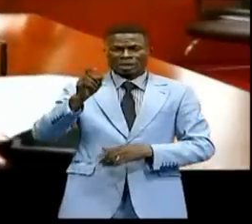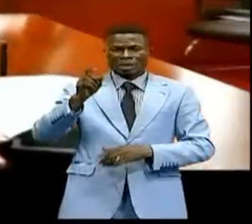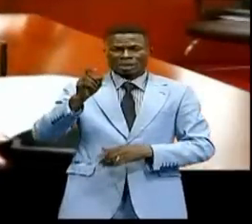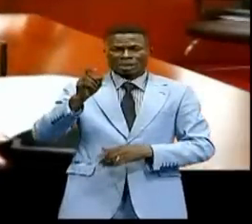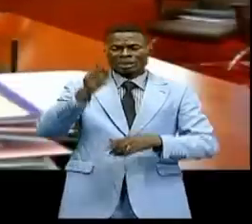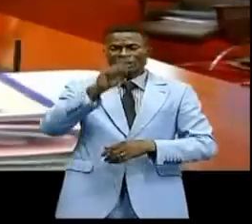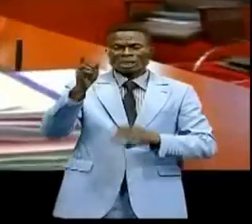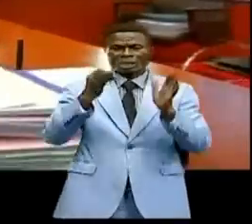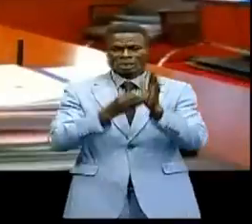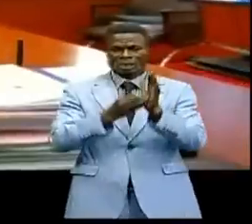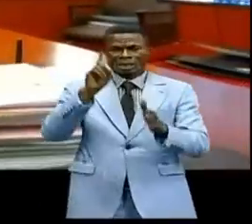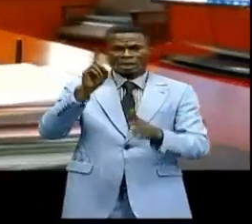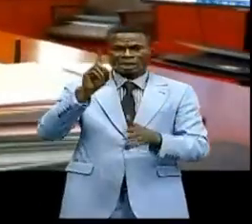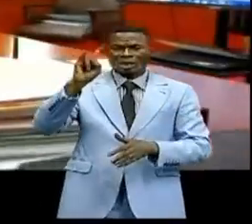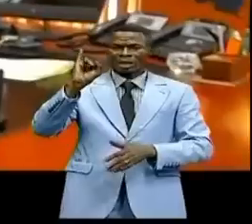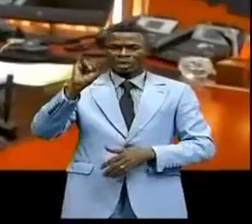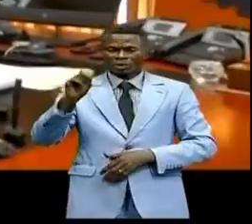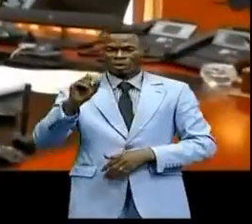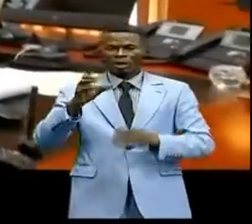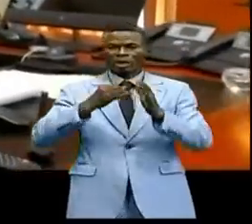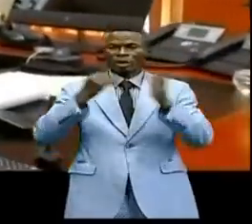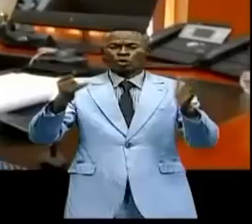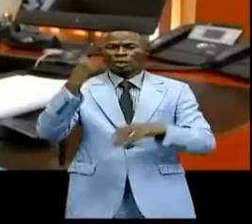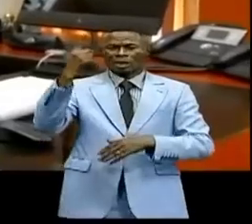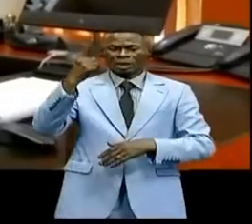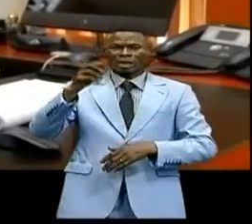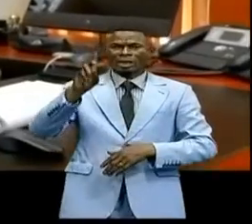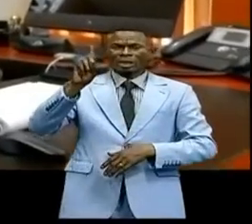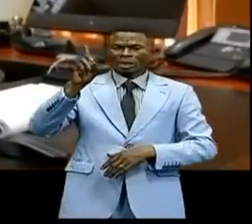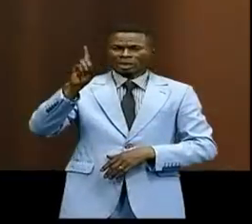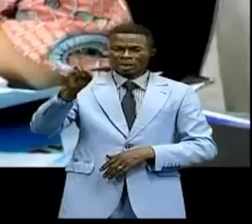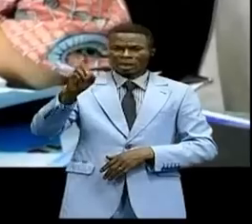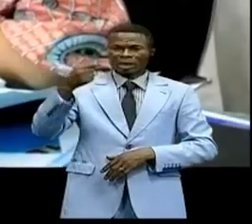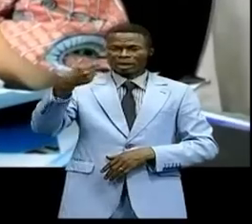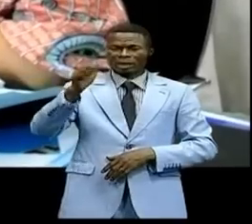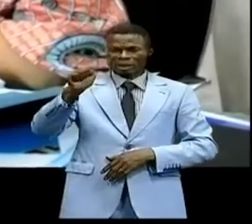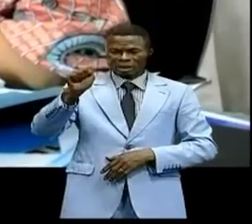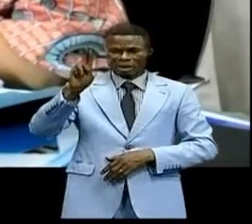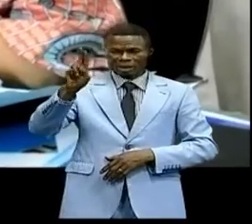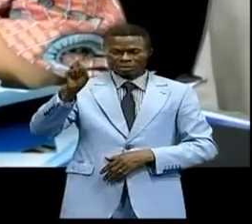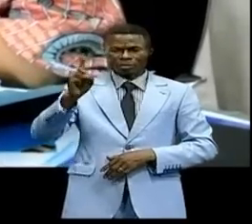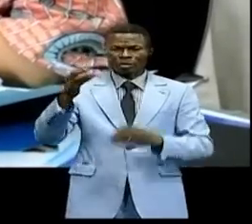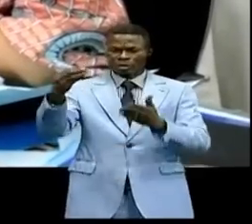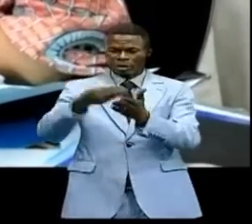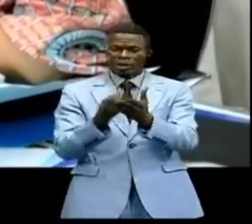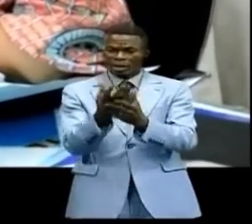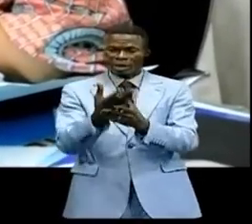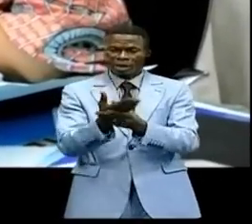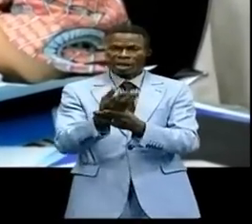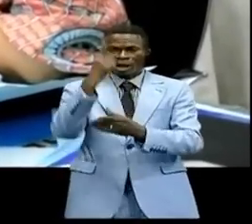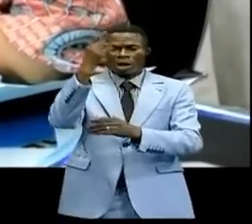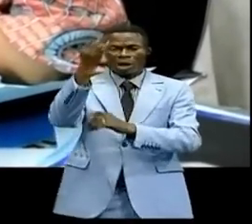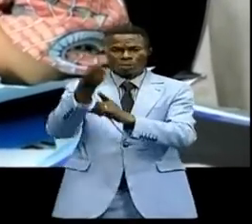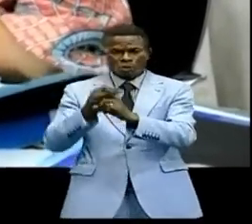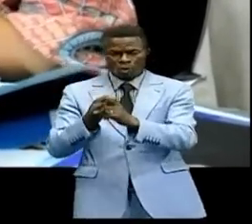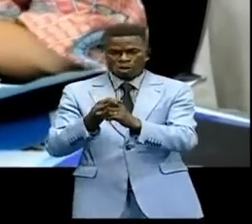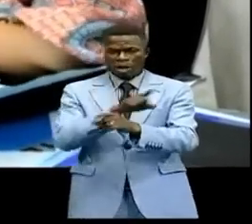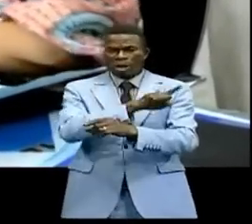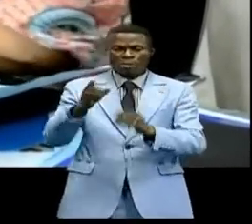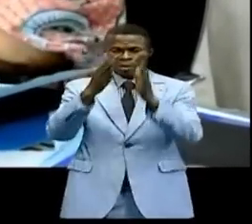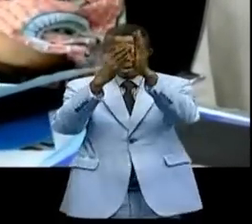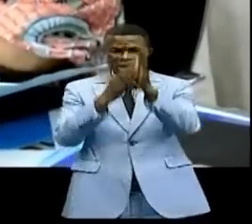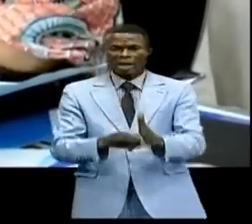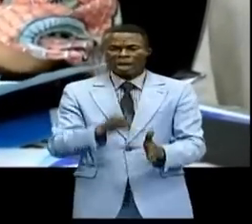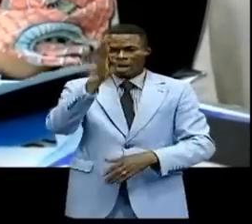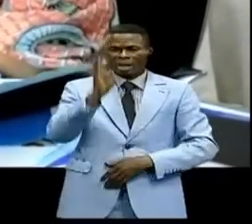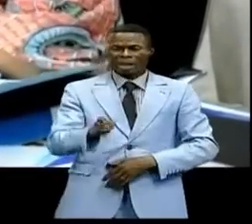pour la DGI et 61% pour la DGRAD. Quant aux dépenses mensuelles, et se sont chiffrées à 1